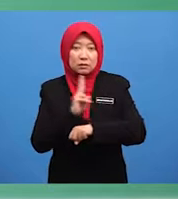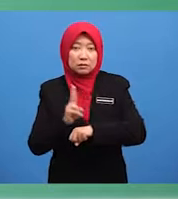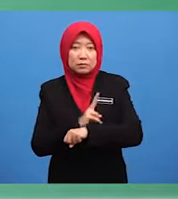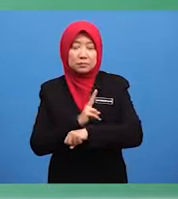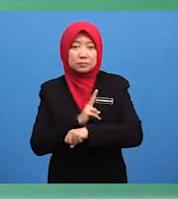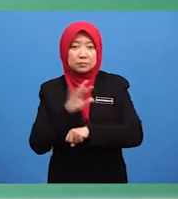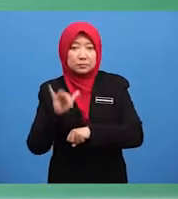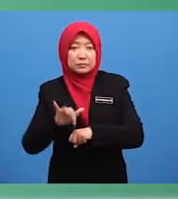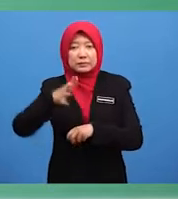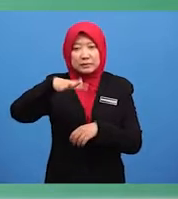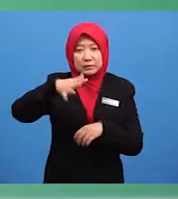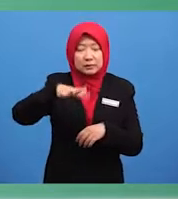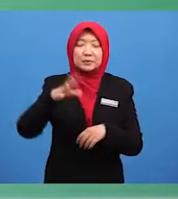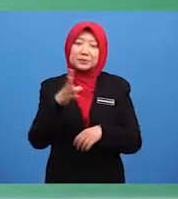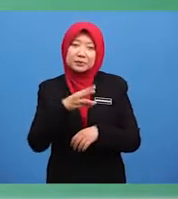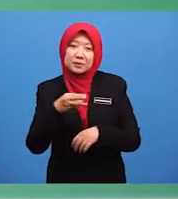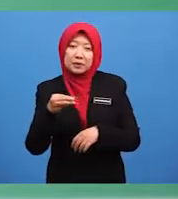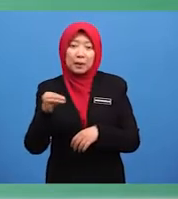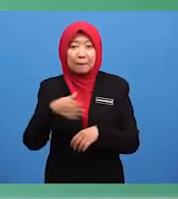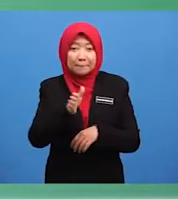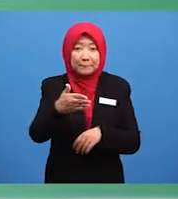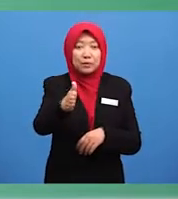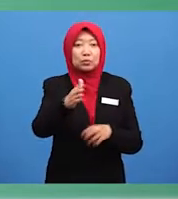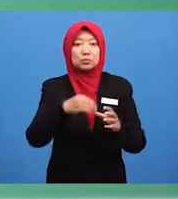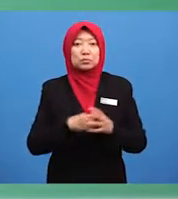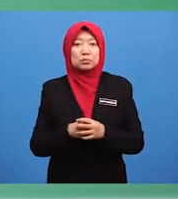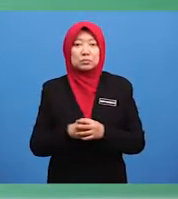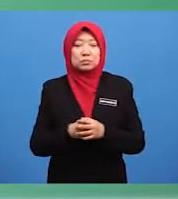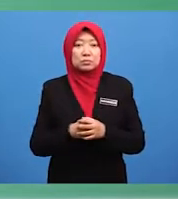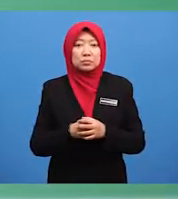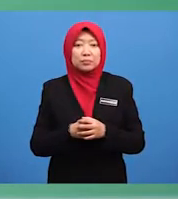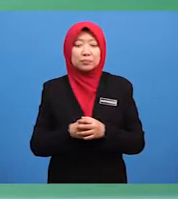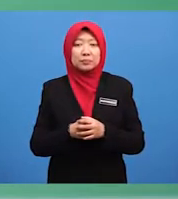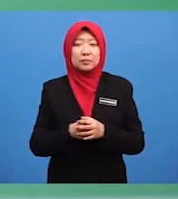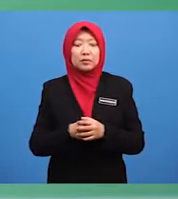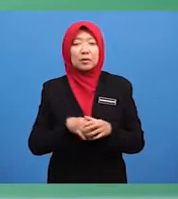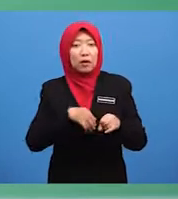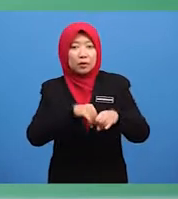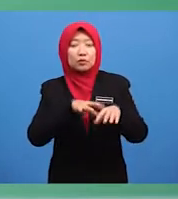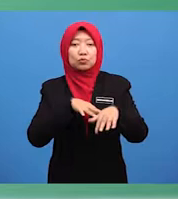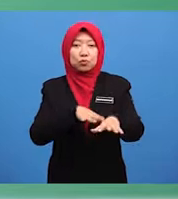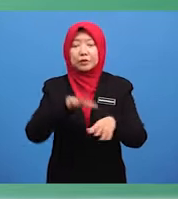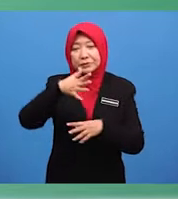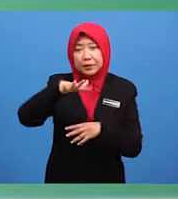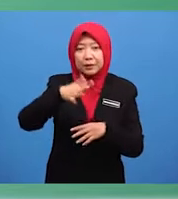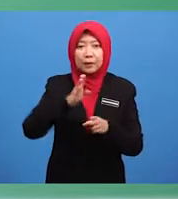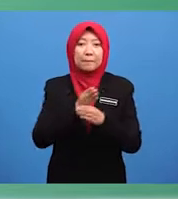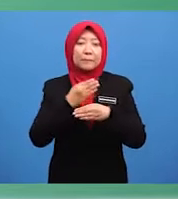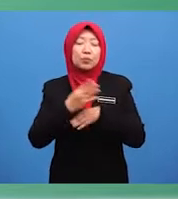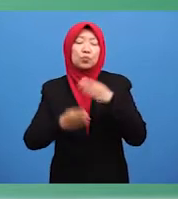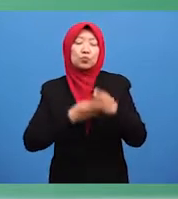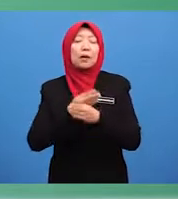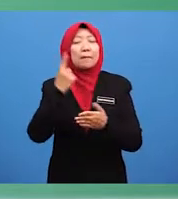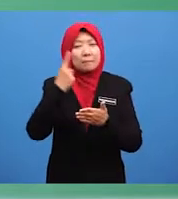hakisan yang sederhana dan berliku-liku. Aliran sungai yang sederhana. Bentuk muka